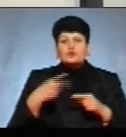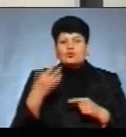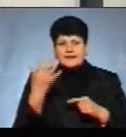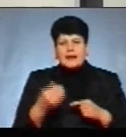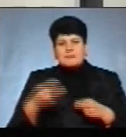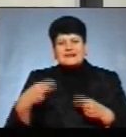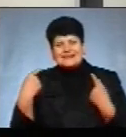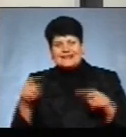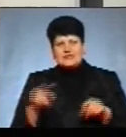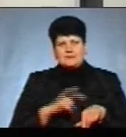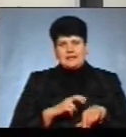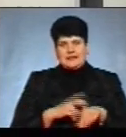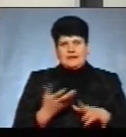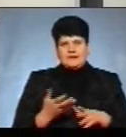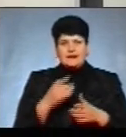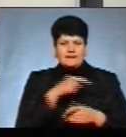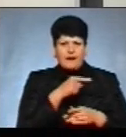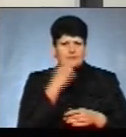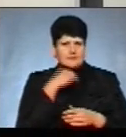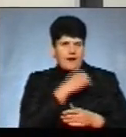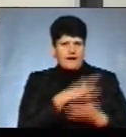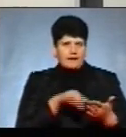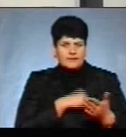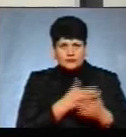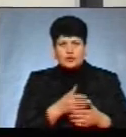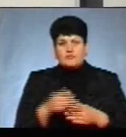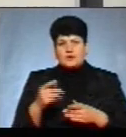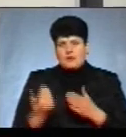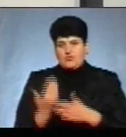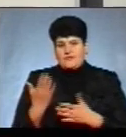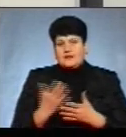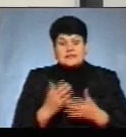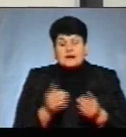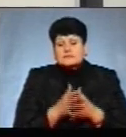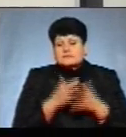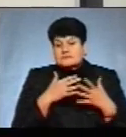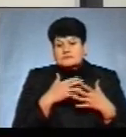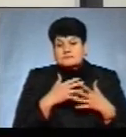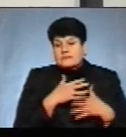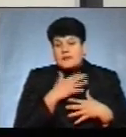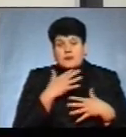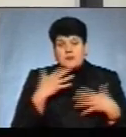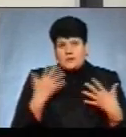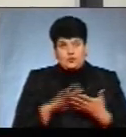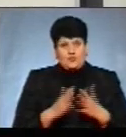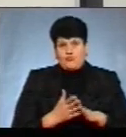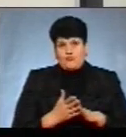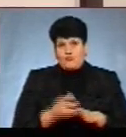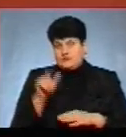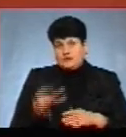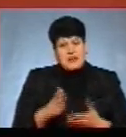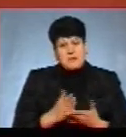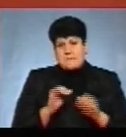наступний день підписати з іншим, тоді ця декларація ліквідовується. Тобто зараз всі максимальні умови створені, чисто для пацієнта, він має право